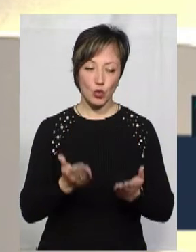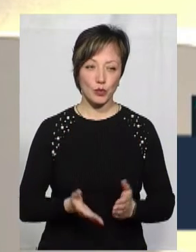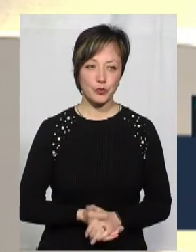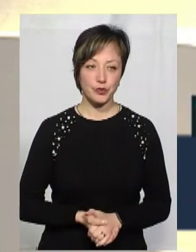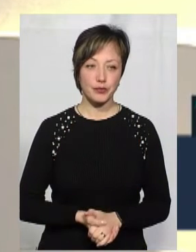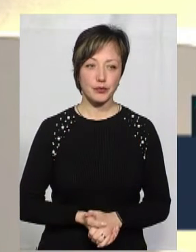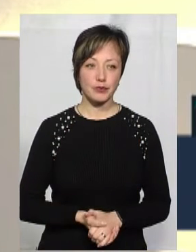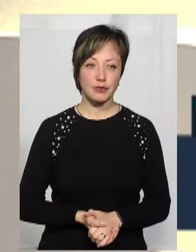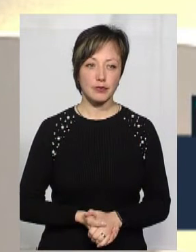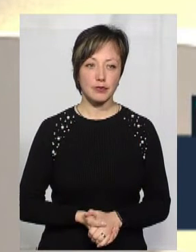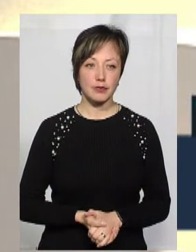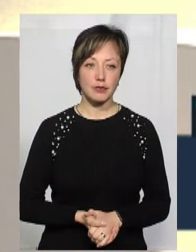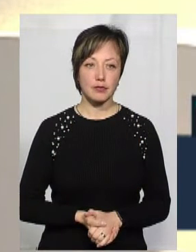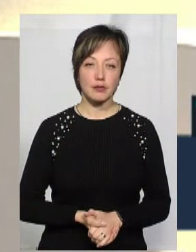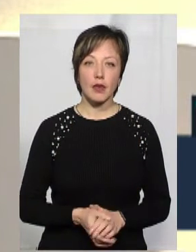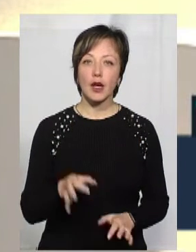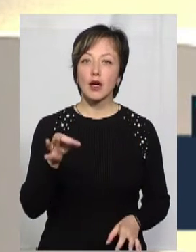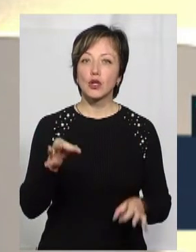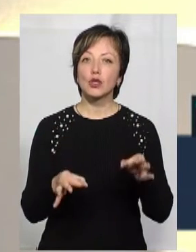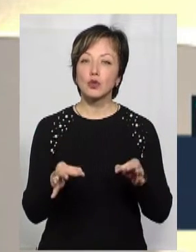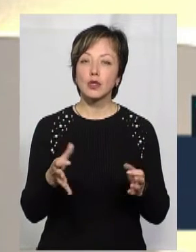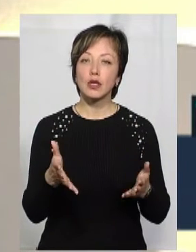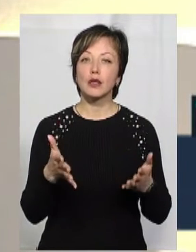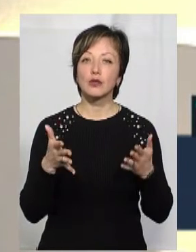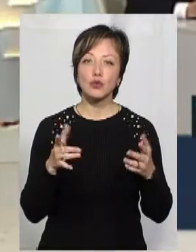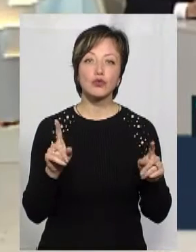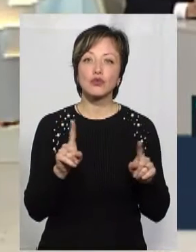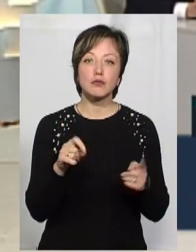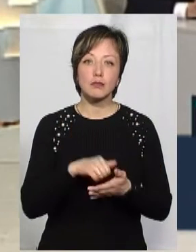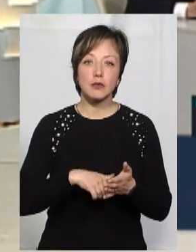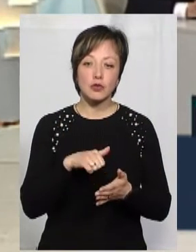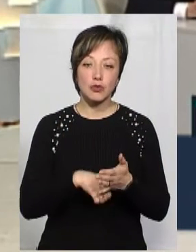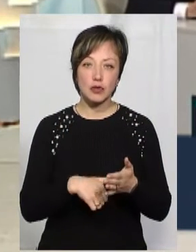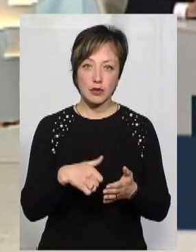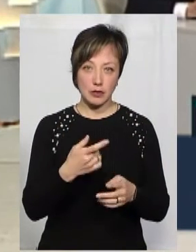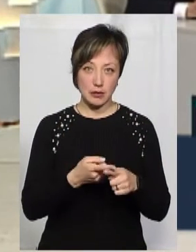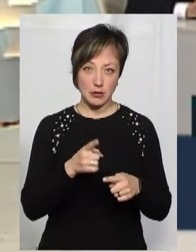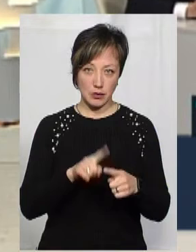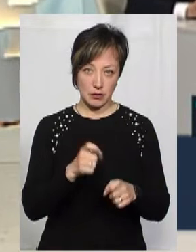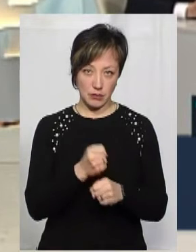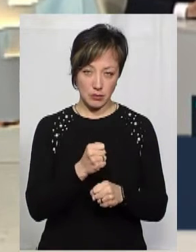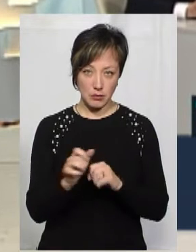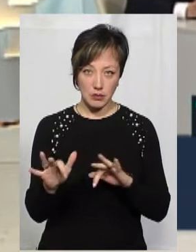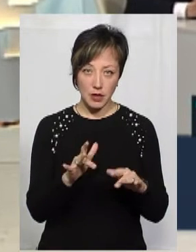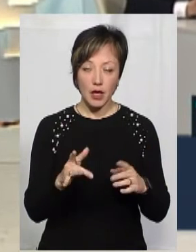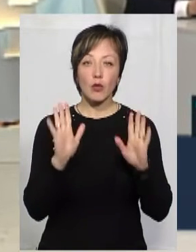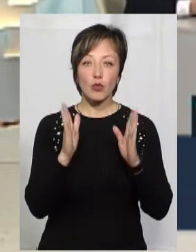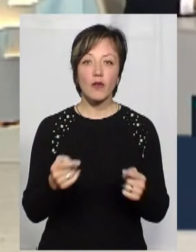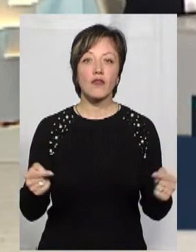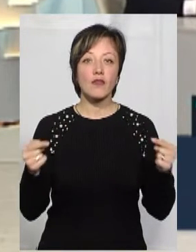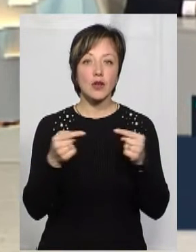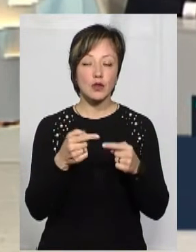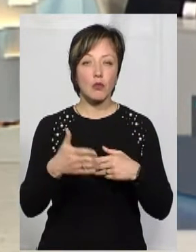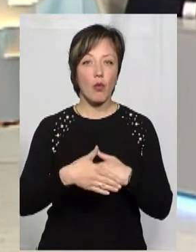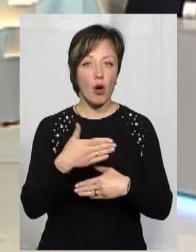Facebook. Суд з'ясує, що штовхнуло фігурантів цієї справи до такого вчинку і визначить міру покарання.